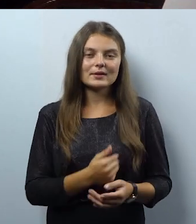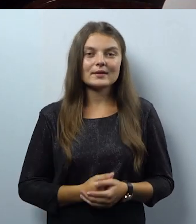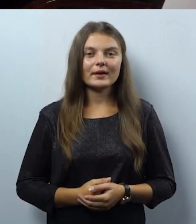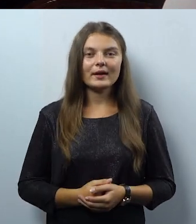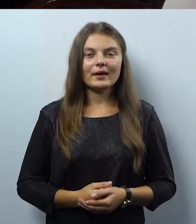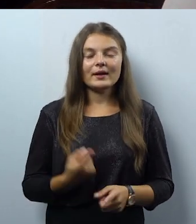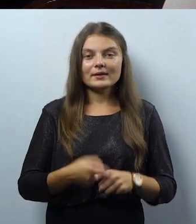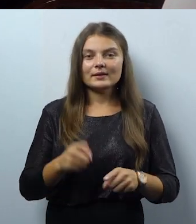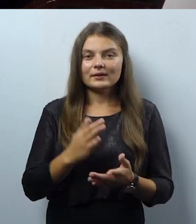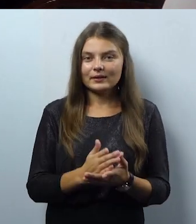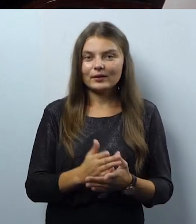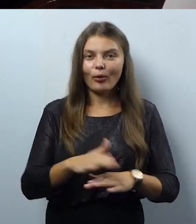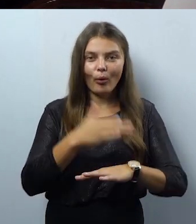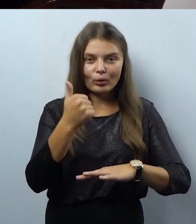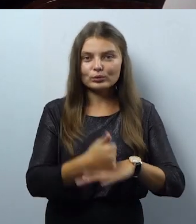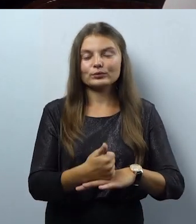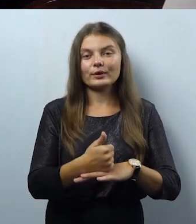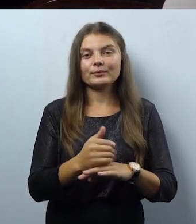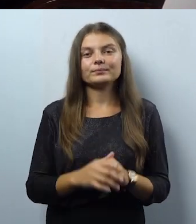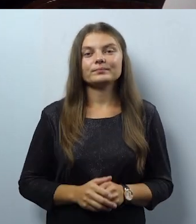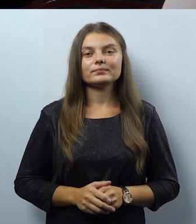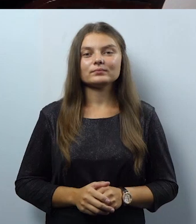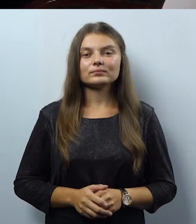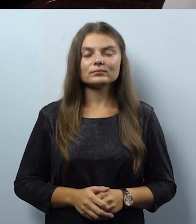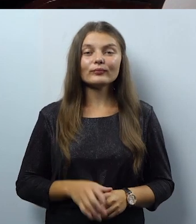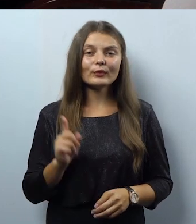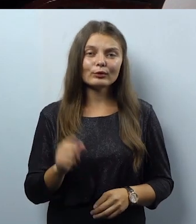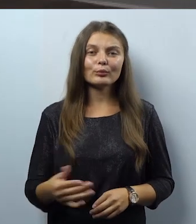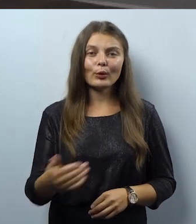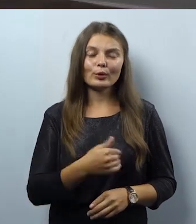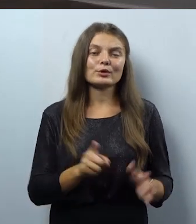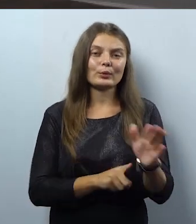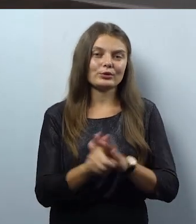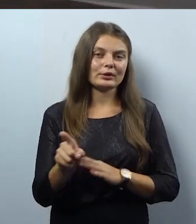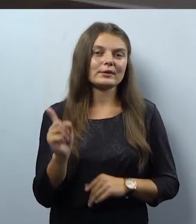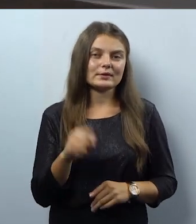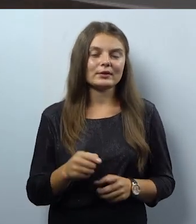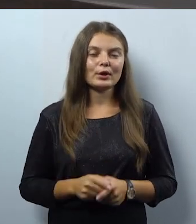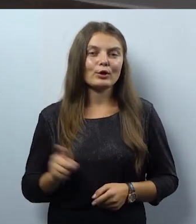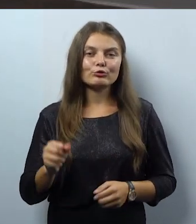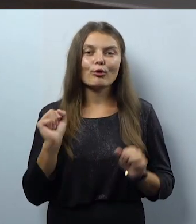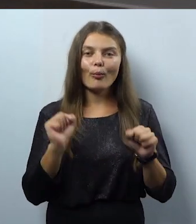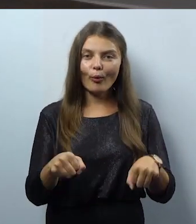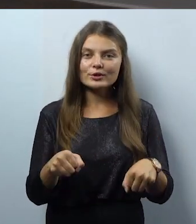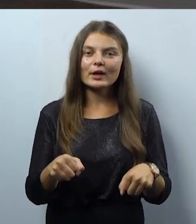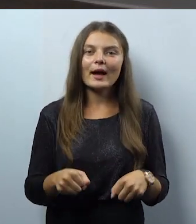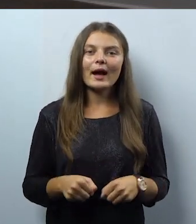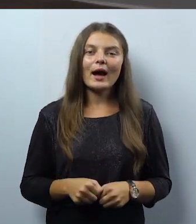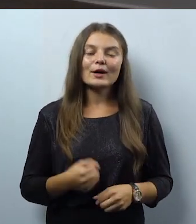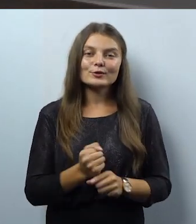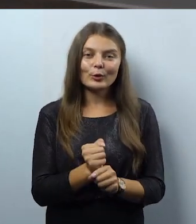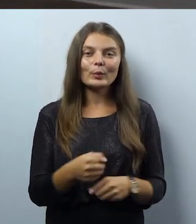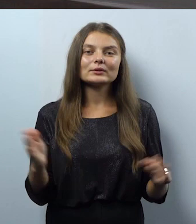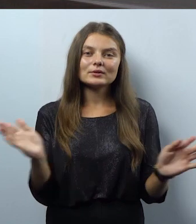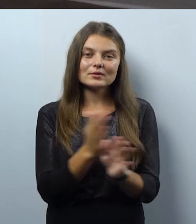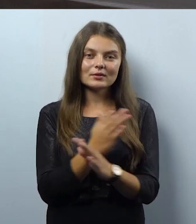є невід'ємними, на превеликий жаль, у нашому місті, тому хотілося б з цього розпочати. Що можна зробити з екологією? Що можна, яким